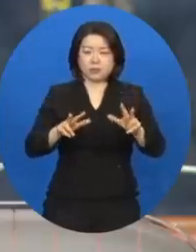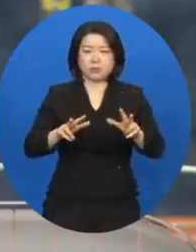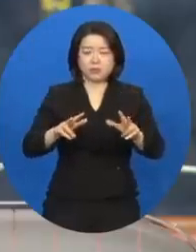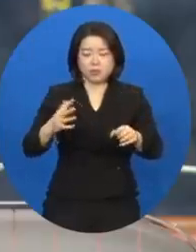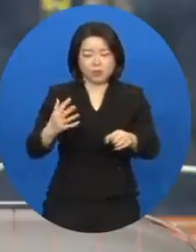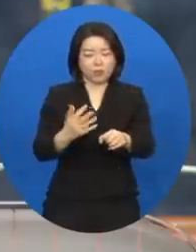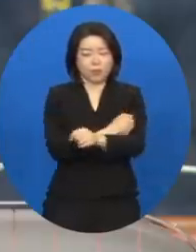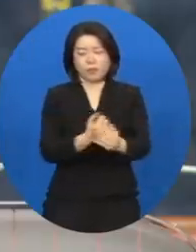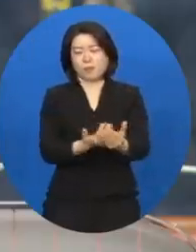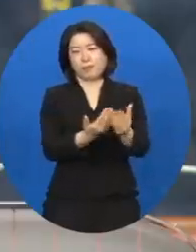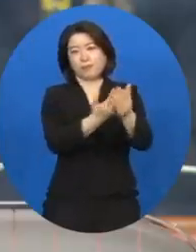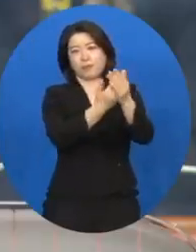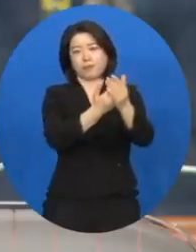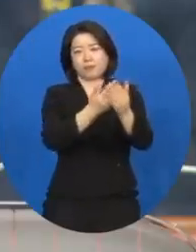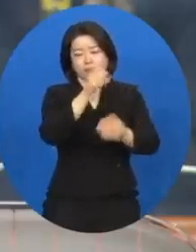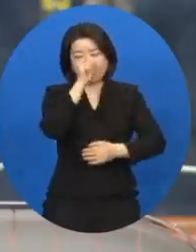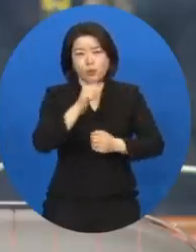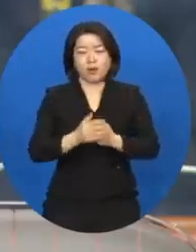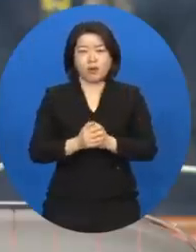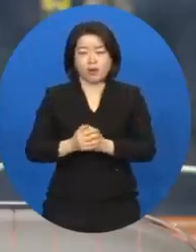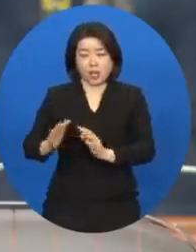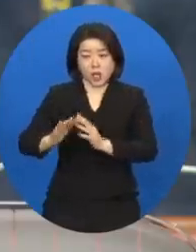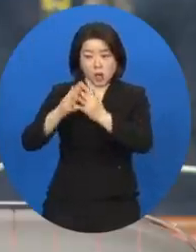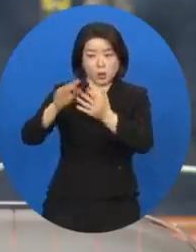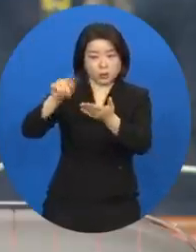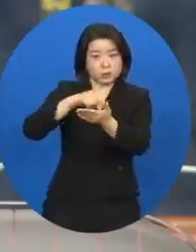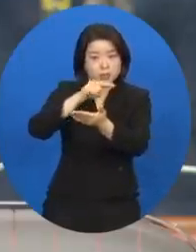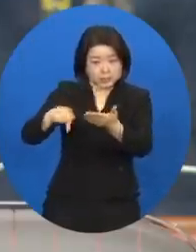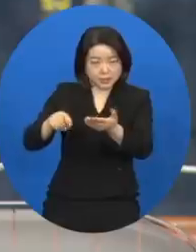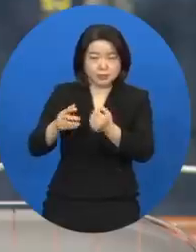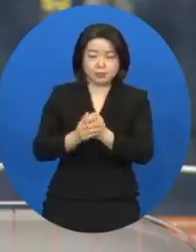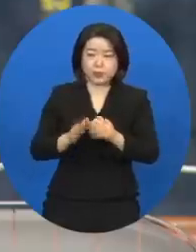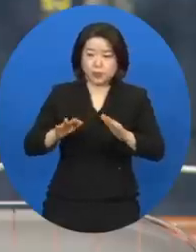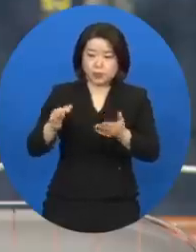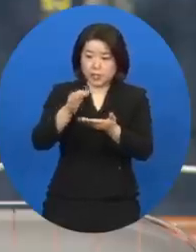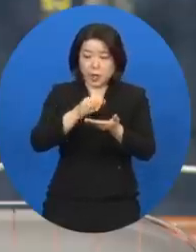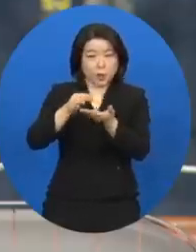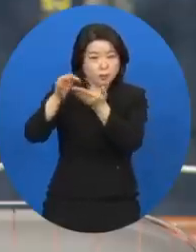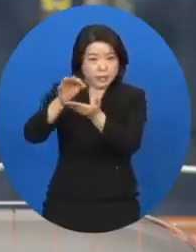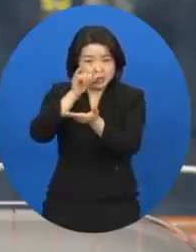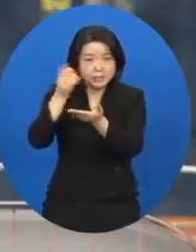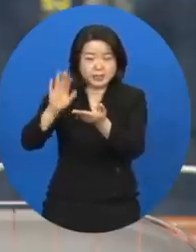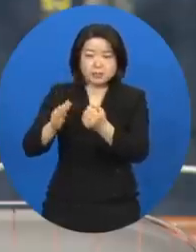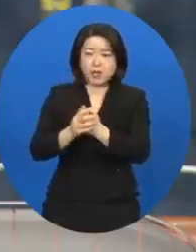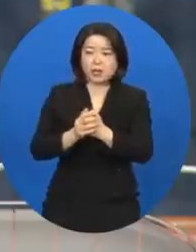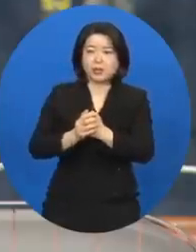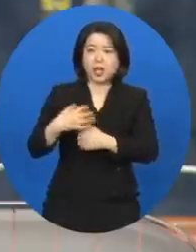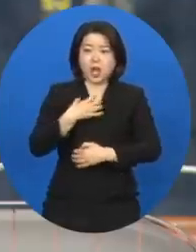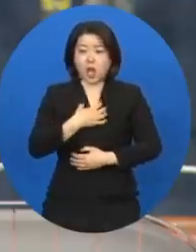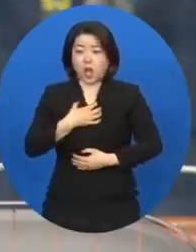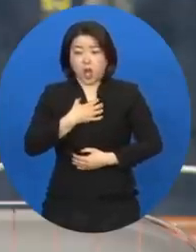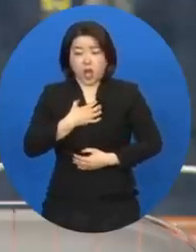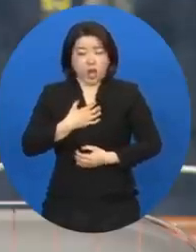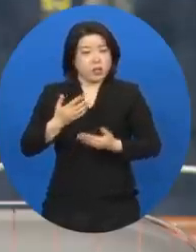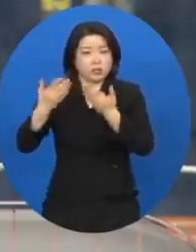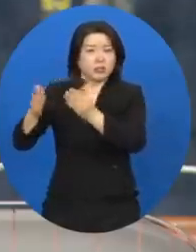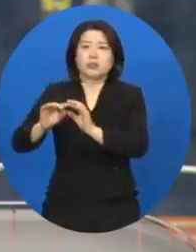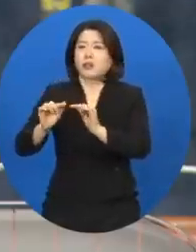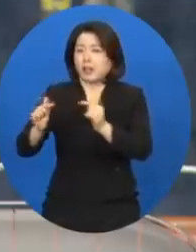좋아졌습니다. 건축비 상환도 오늘도 건축원금을 합니다만 걱정을 해서 하는 건 아닙니다.